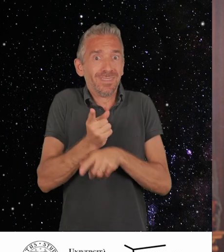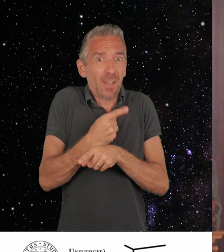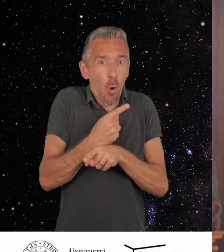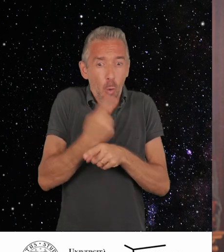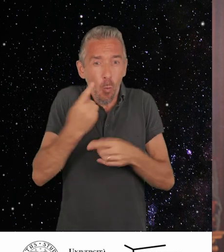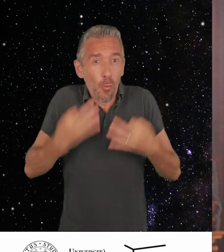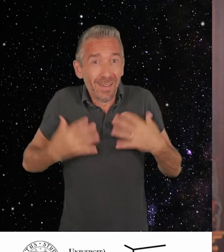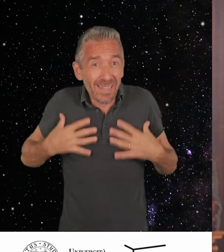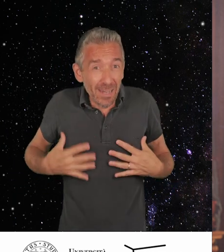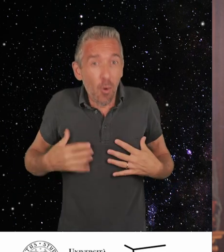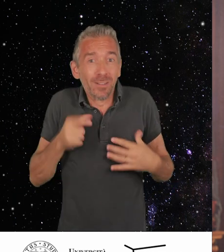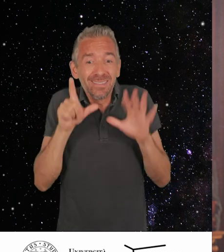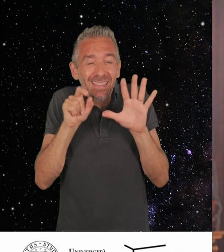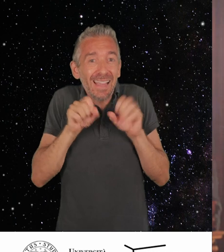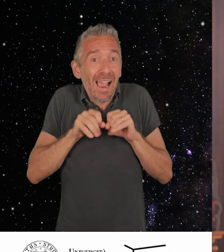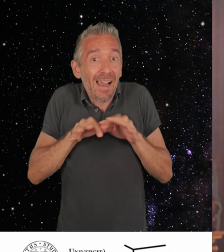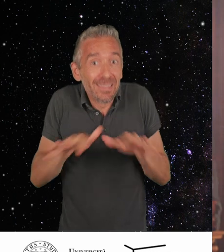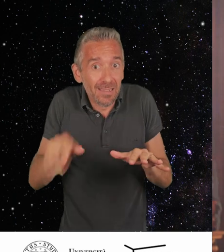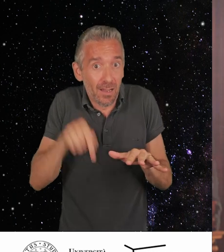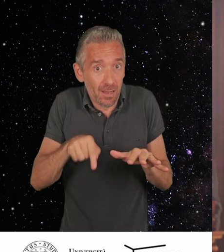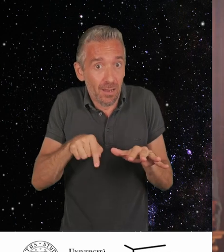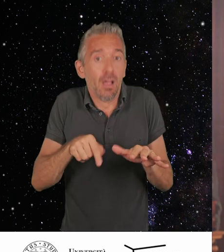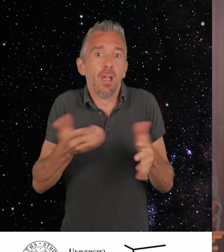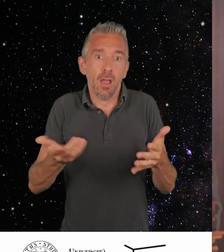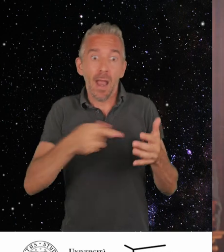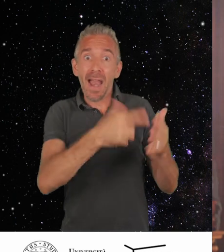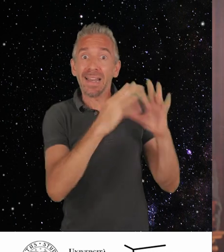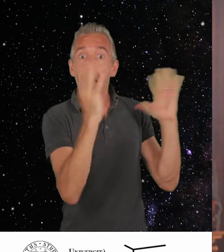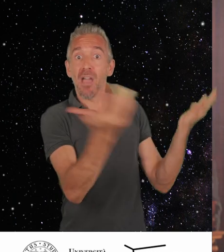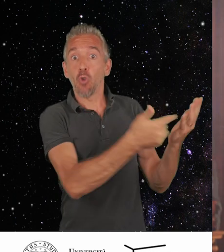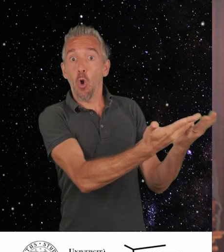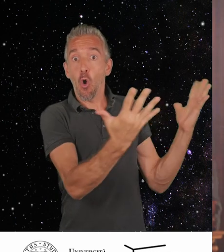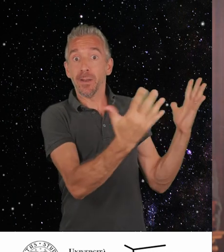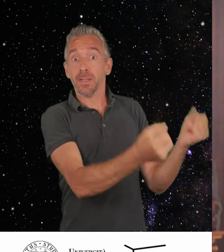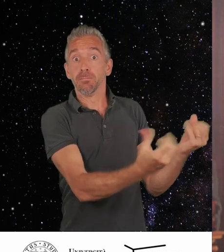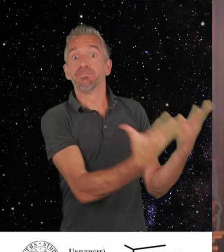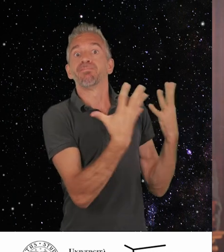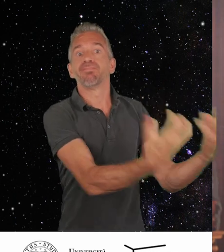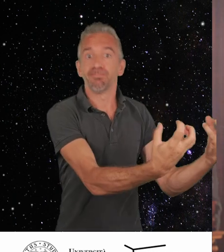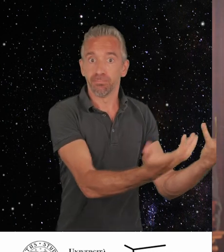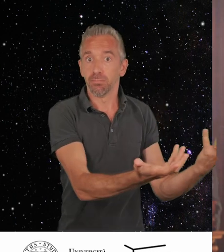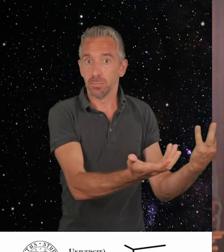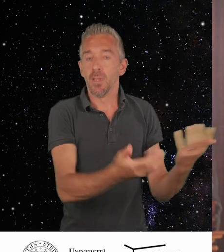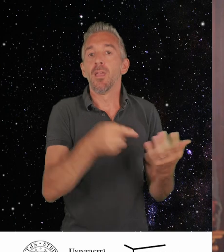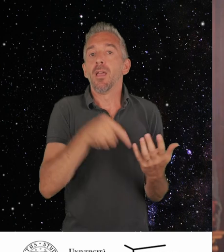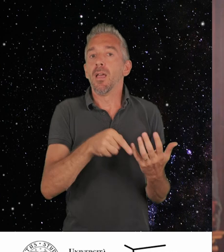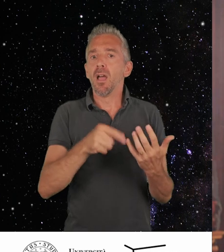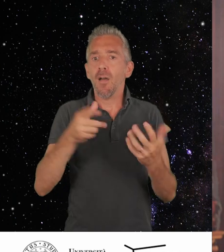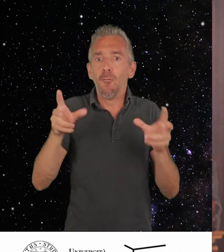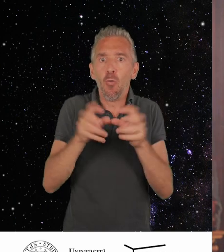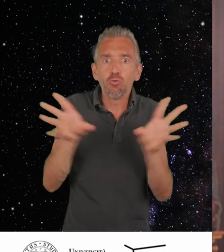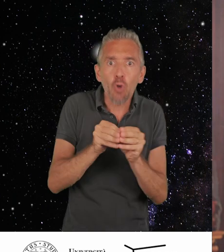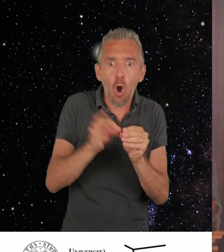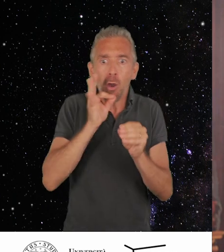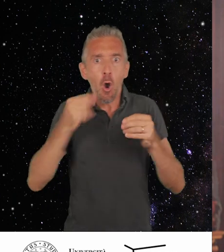per ogni chilogrammo. I nostri rivelatori vedono anche questa radioattività e non sanno distinguerla da quella della fusione. Per questo motivo